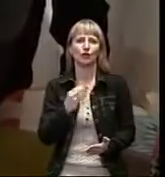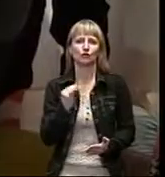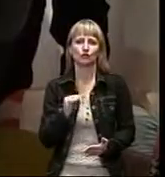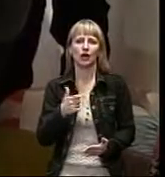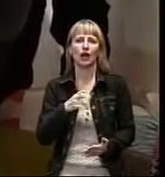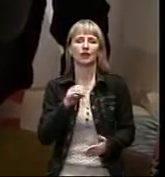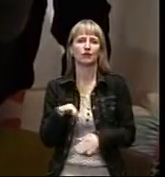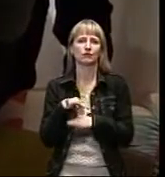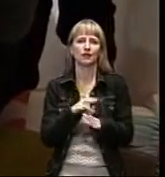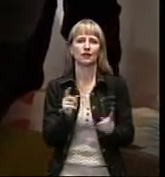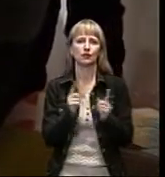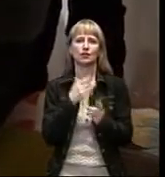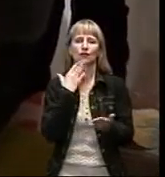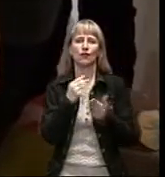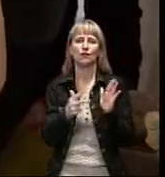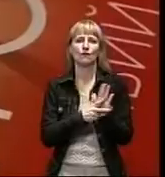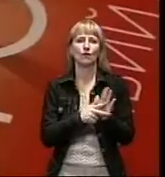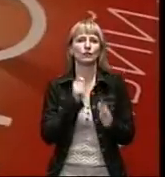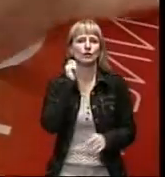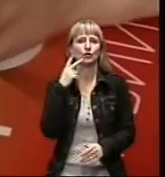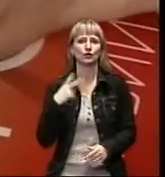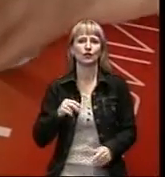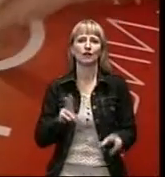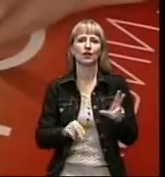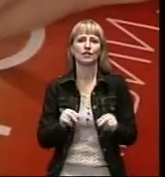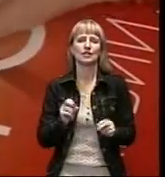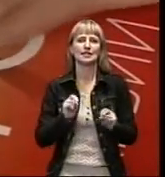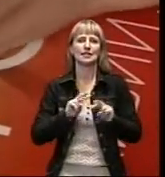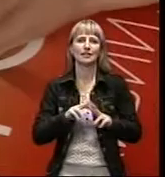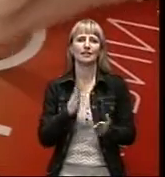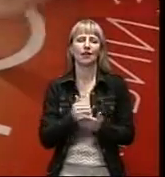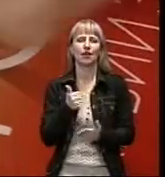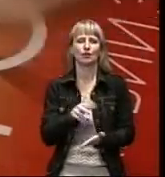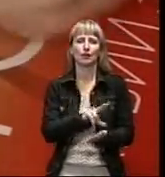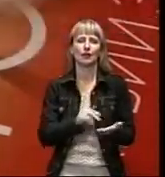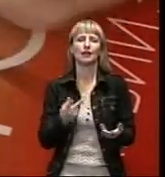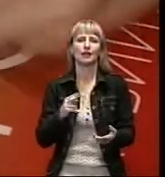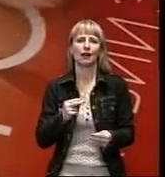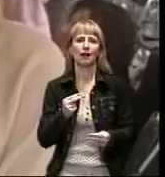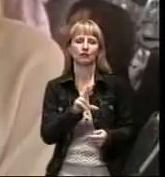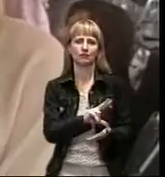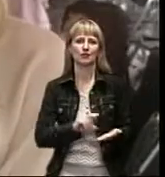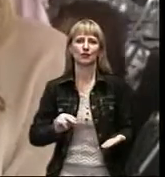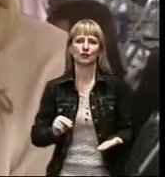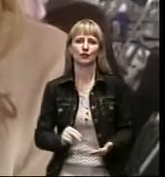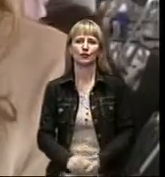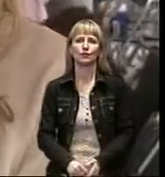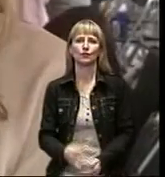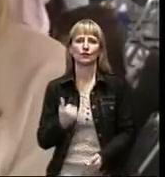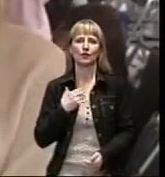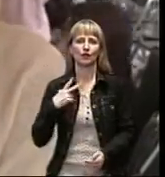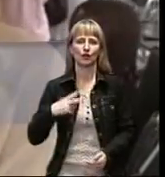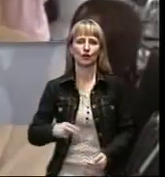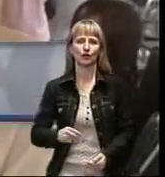Ганна привела на зустріч свою 8-річну доньку. Вважає, зірка є гарним прикладом для наслідування. У